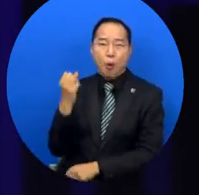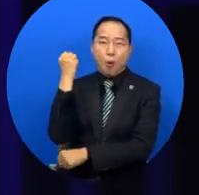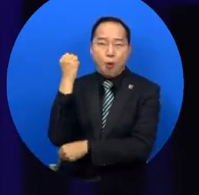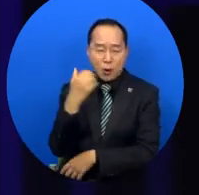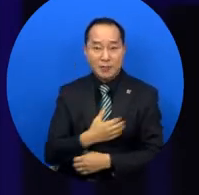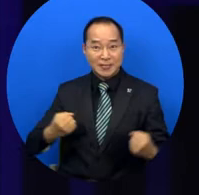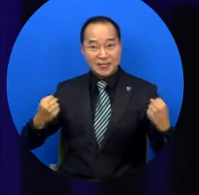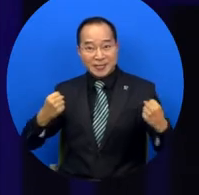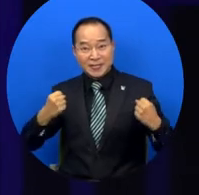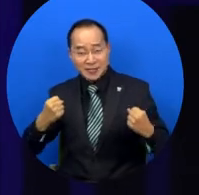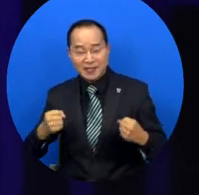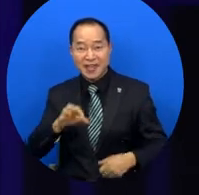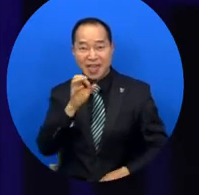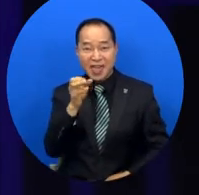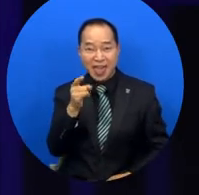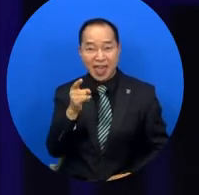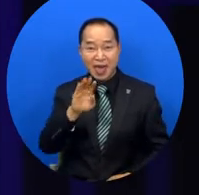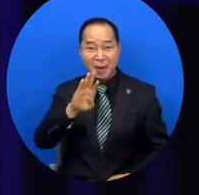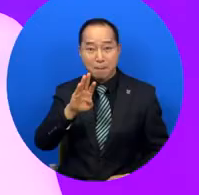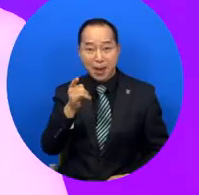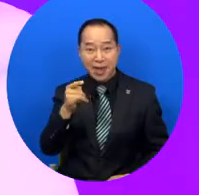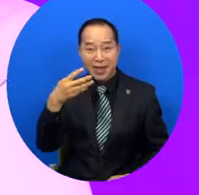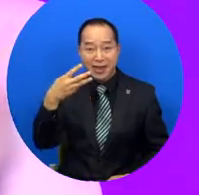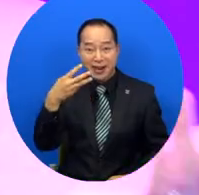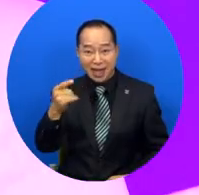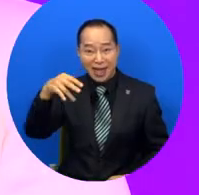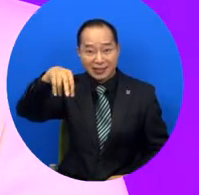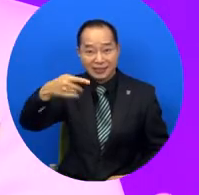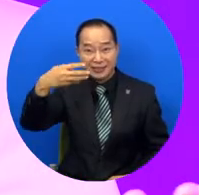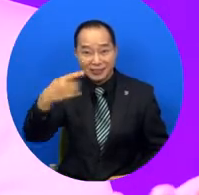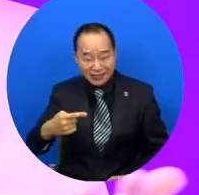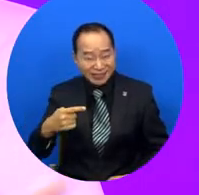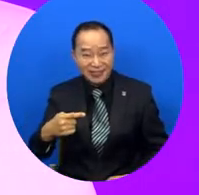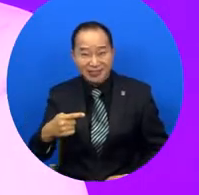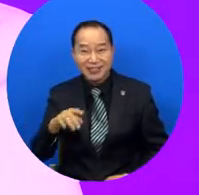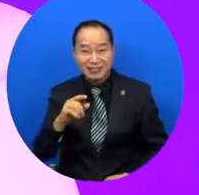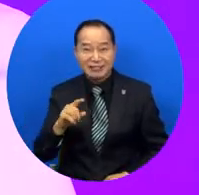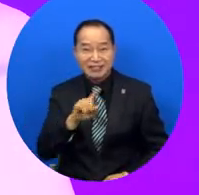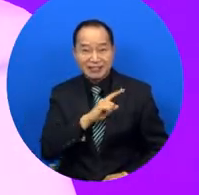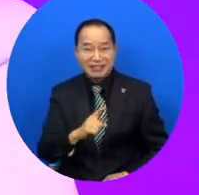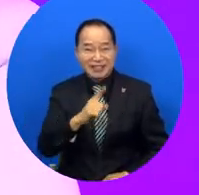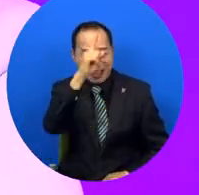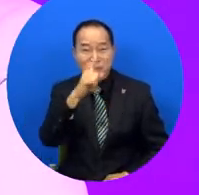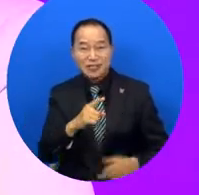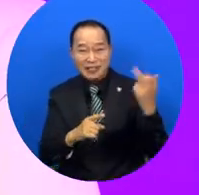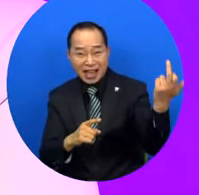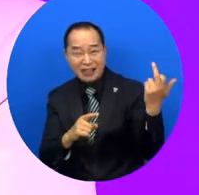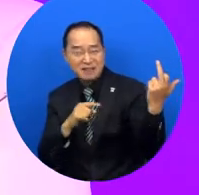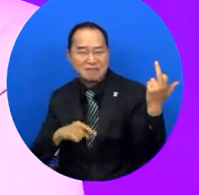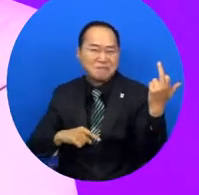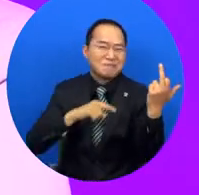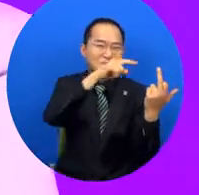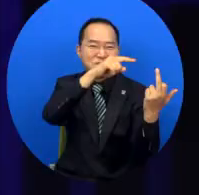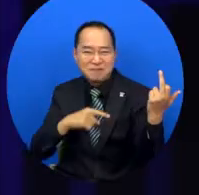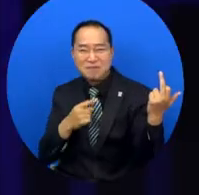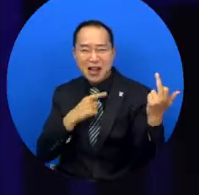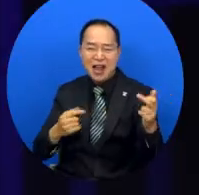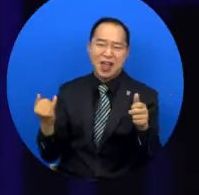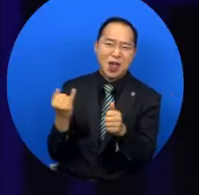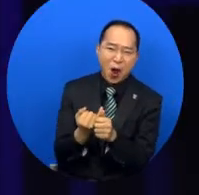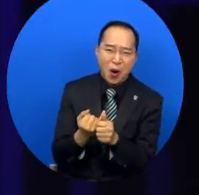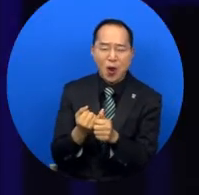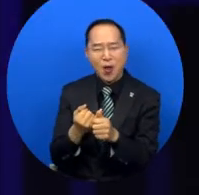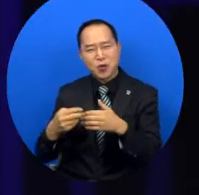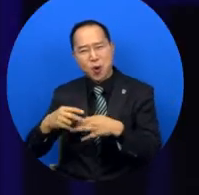일이 일어납니다. 내가 비실비실하던 사람이 아니었어요. 에베레스트도 갔다 오고 얼마 전에 그렇게 열심히 살고 결혼도